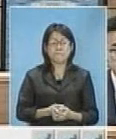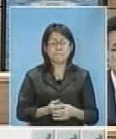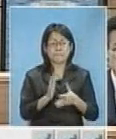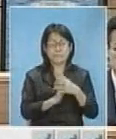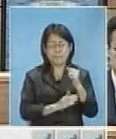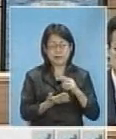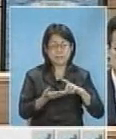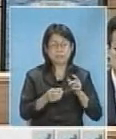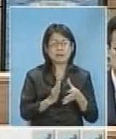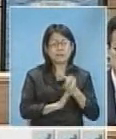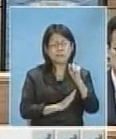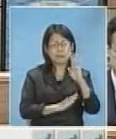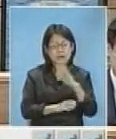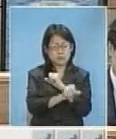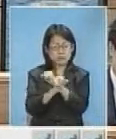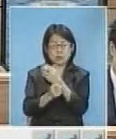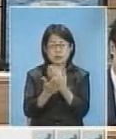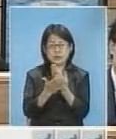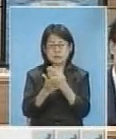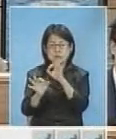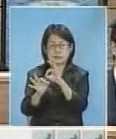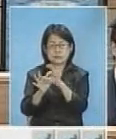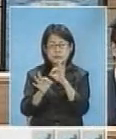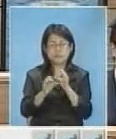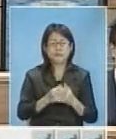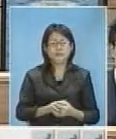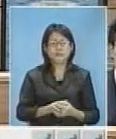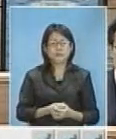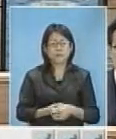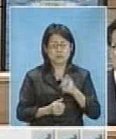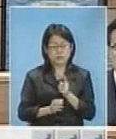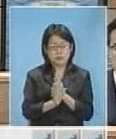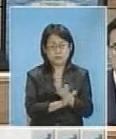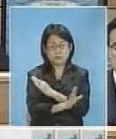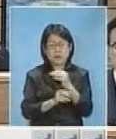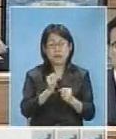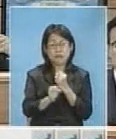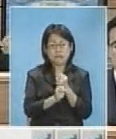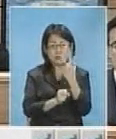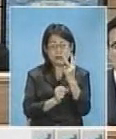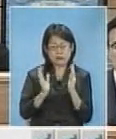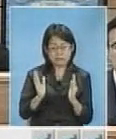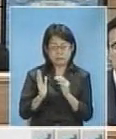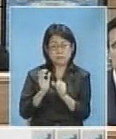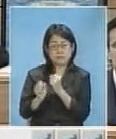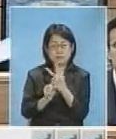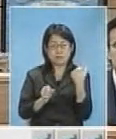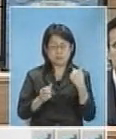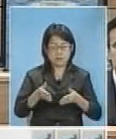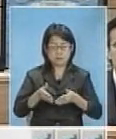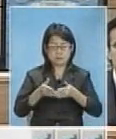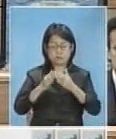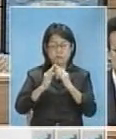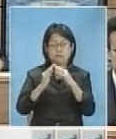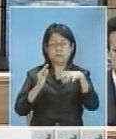ากข้อเท็จจริงครับท่านประธานก็คือในช่วง3ปีที่ผ่านมาได้มีการจัดตั้งสถาบันคุ้มครองเงินฝ